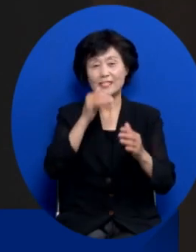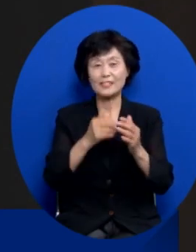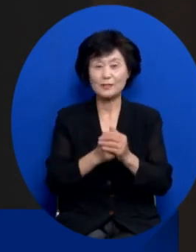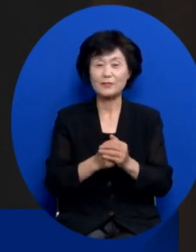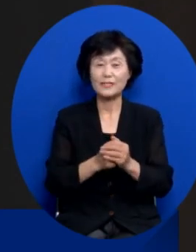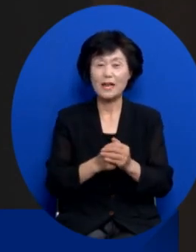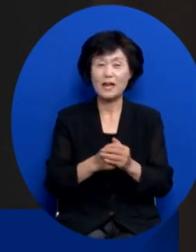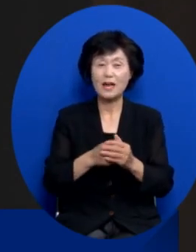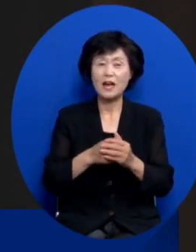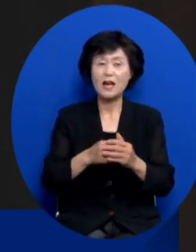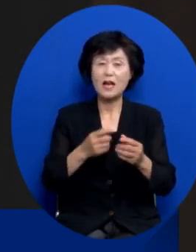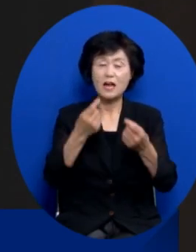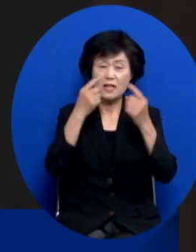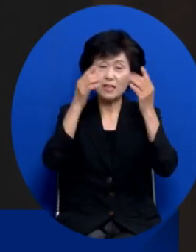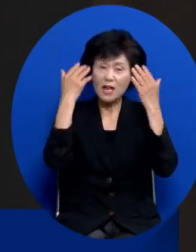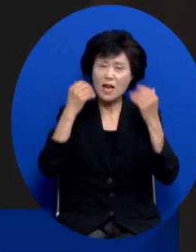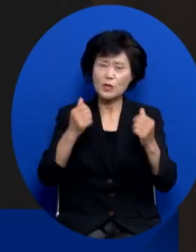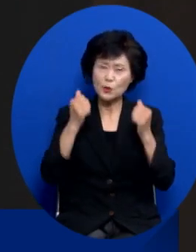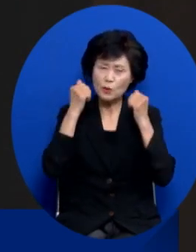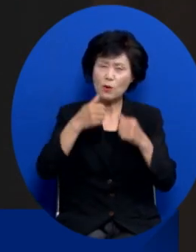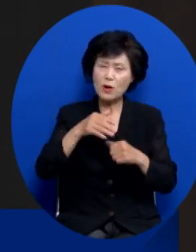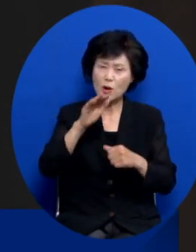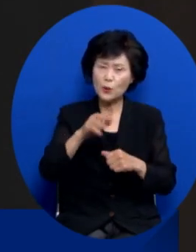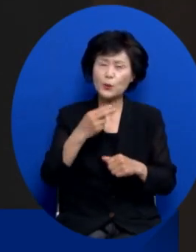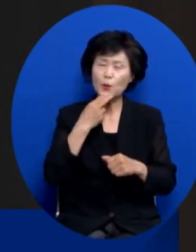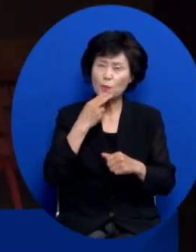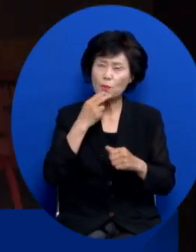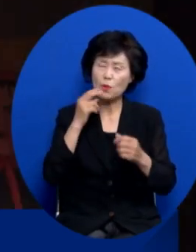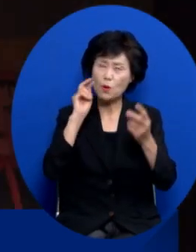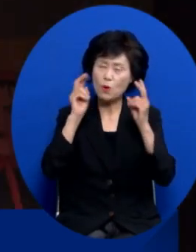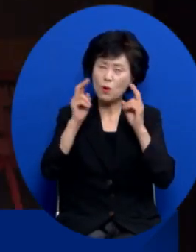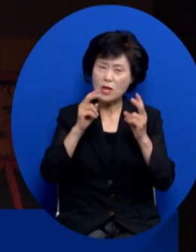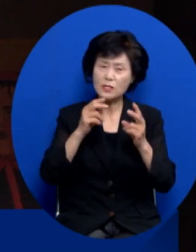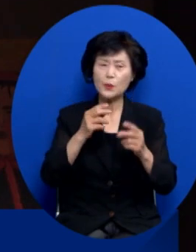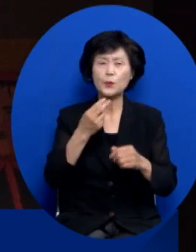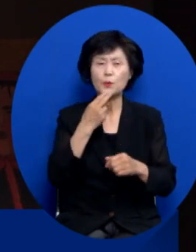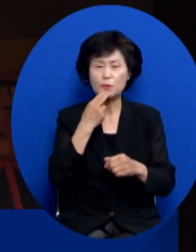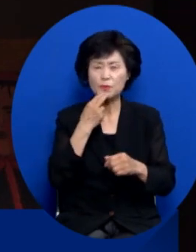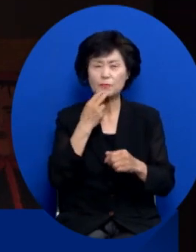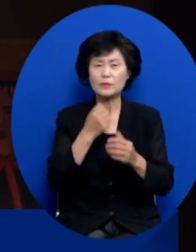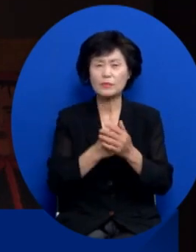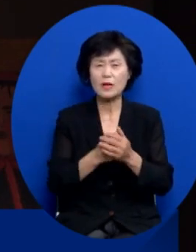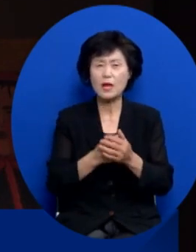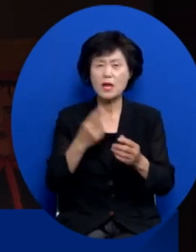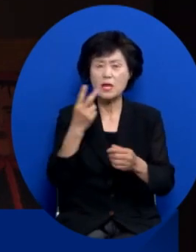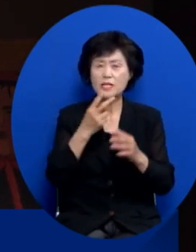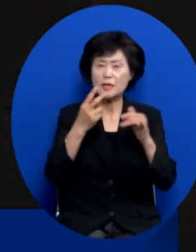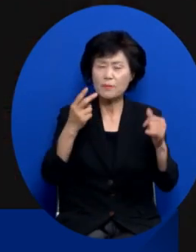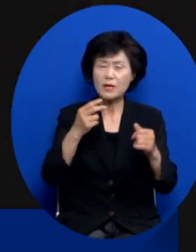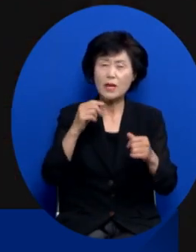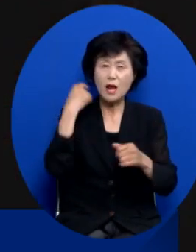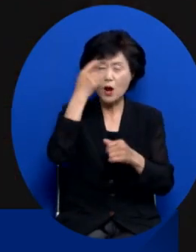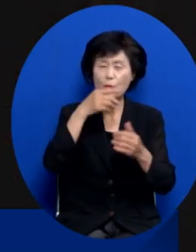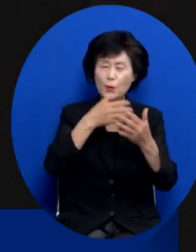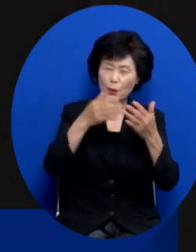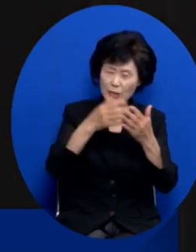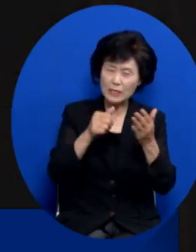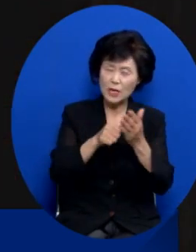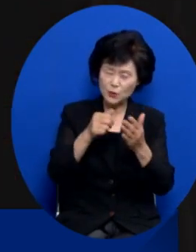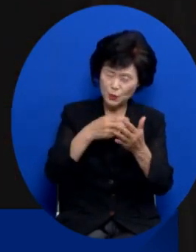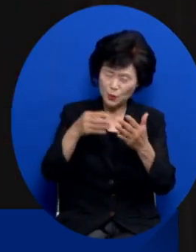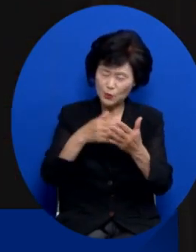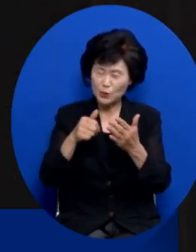데도 없었고 직장도 없었습니다.